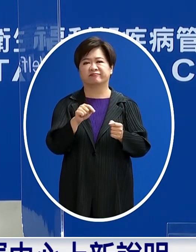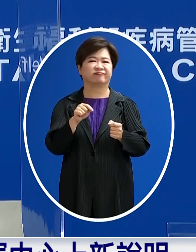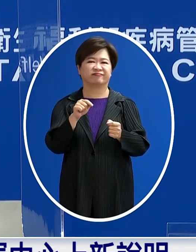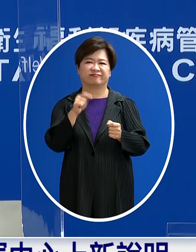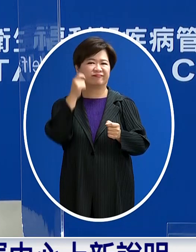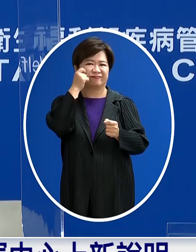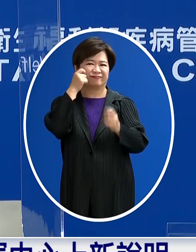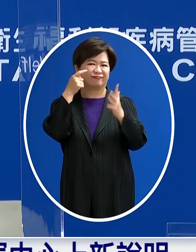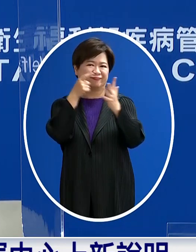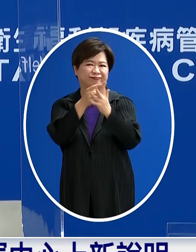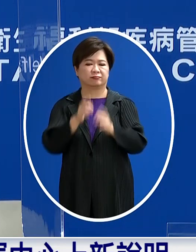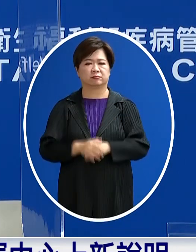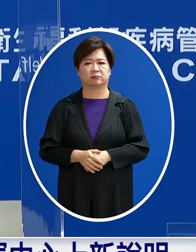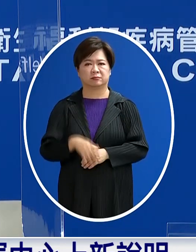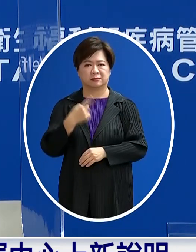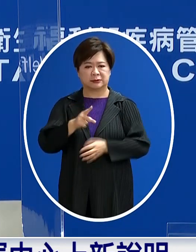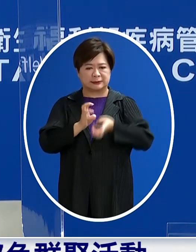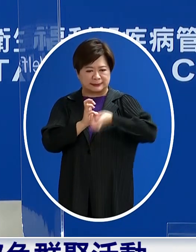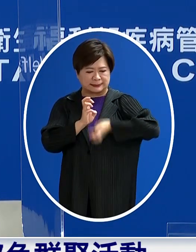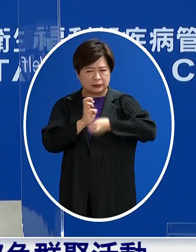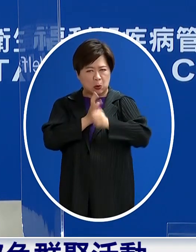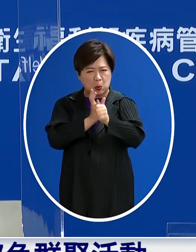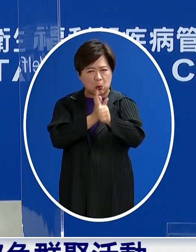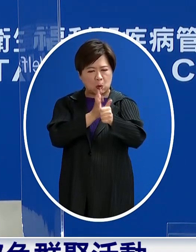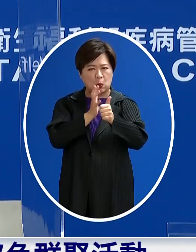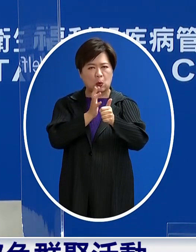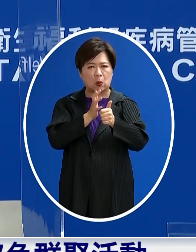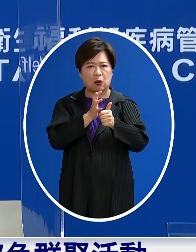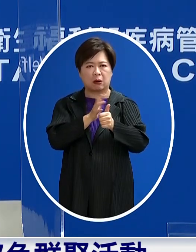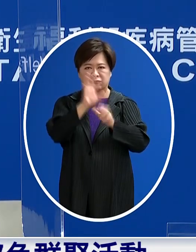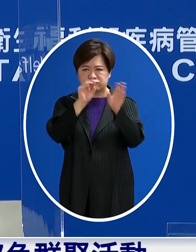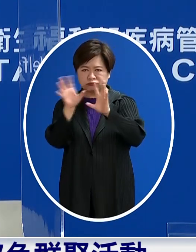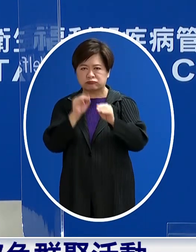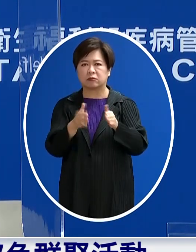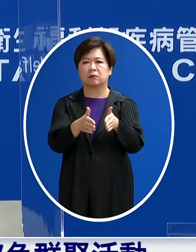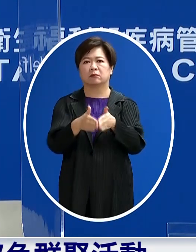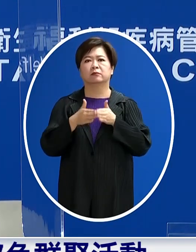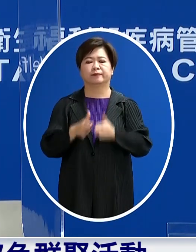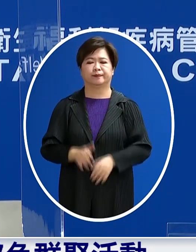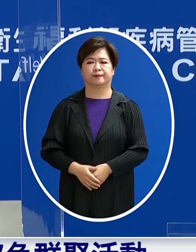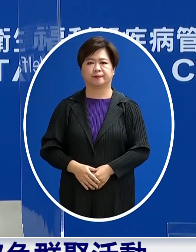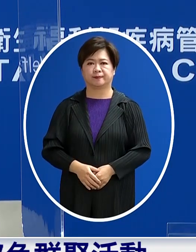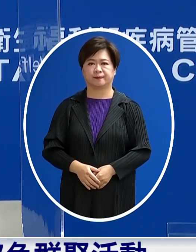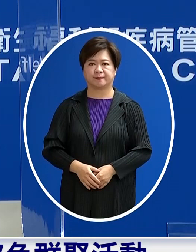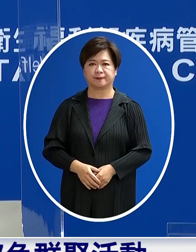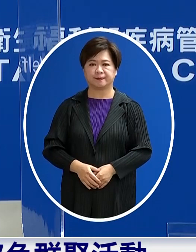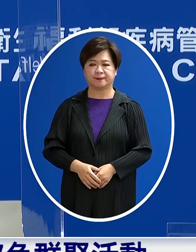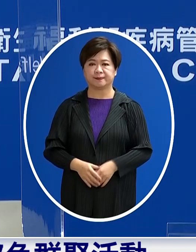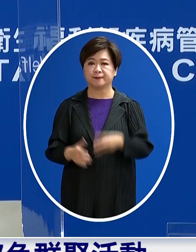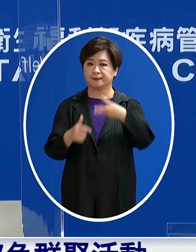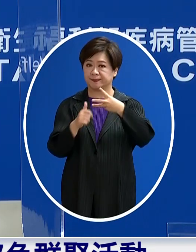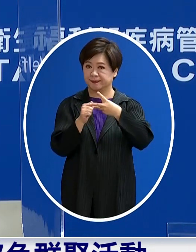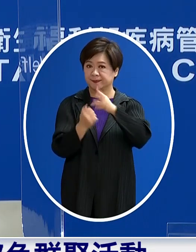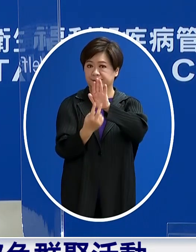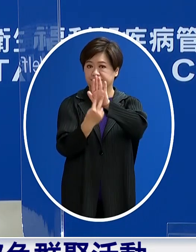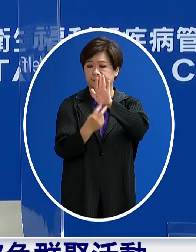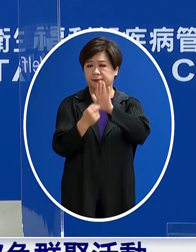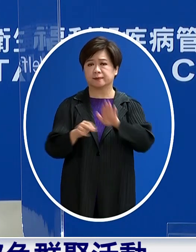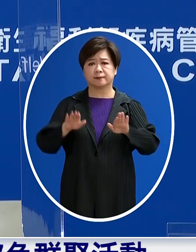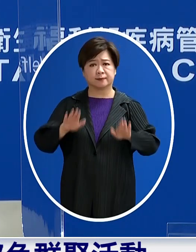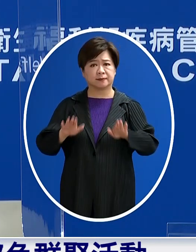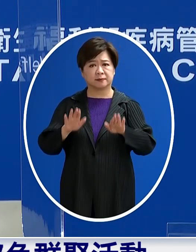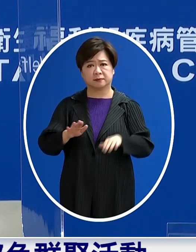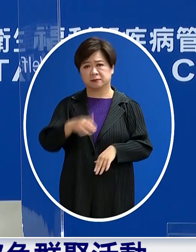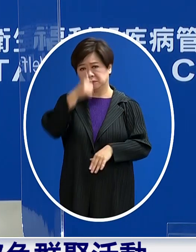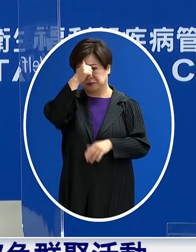过精准的疫调才有办法去掌握跟落实哈。第三，有关 Delta 病毒的变异